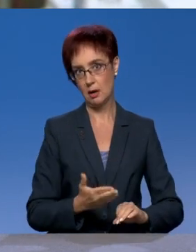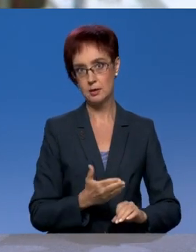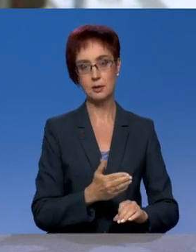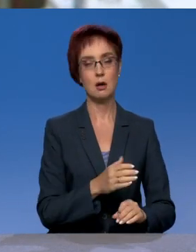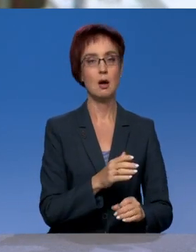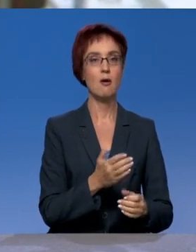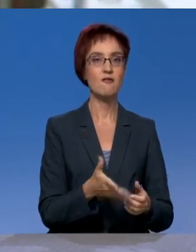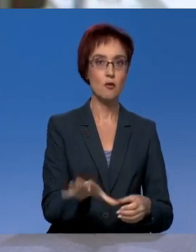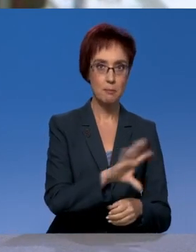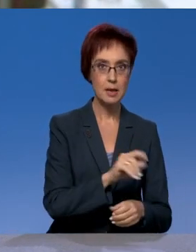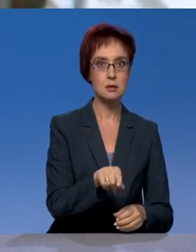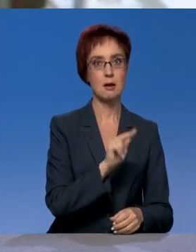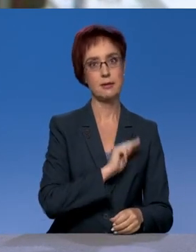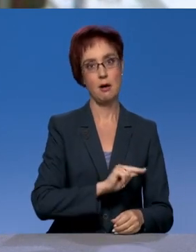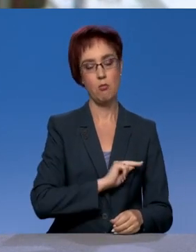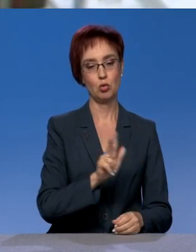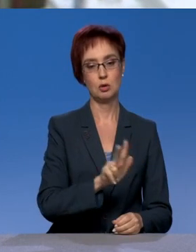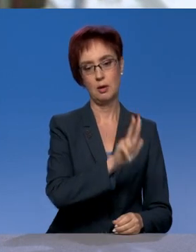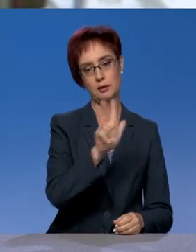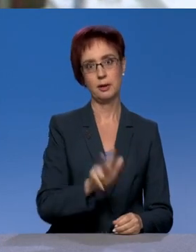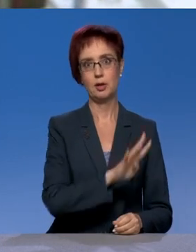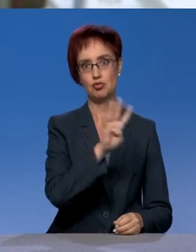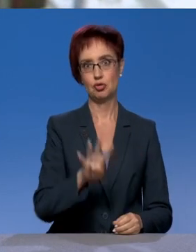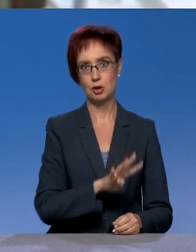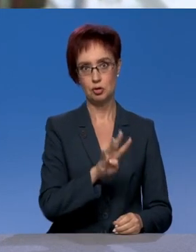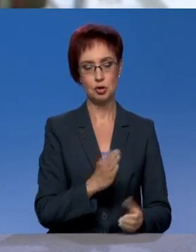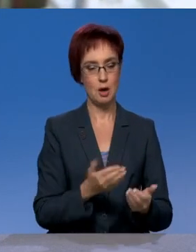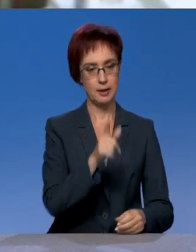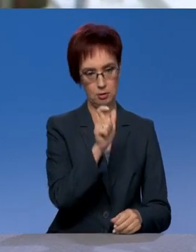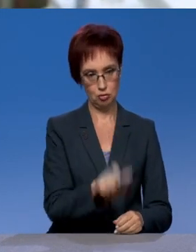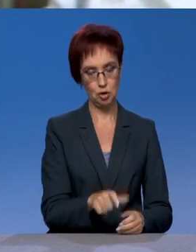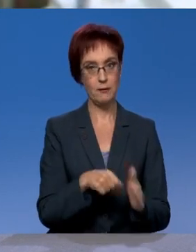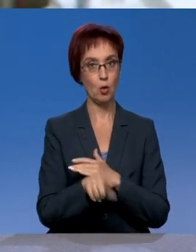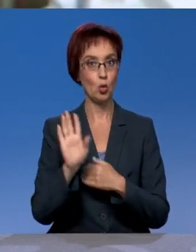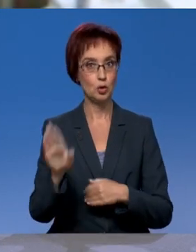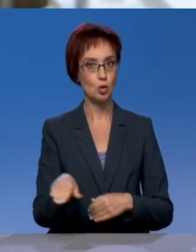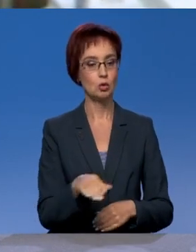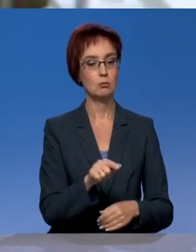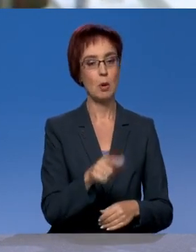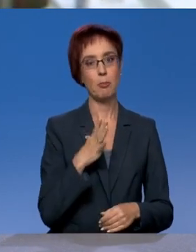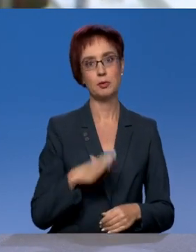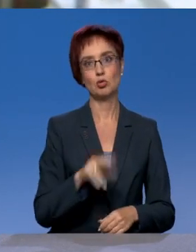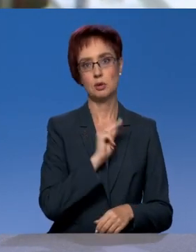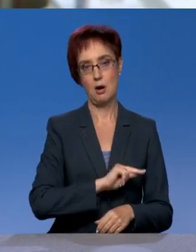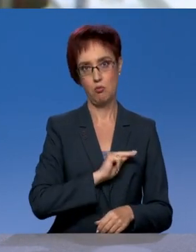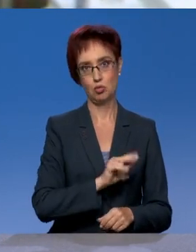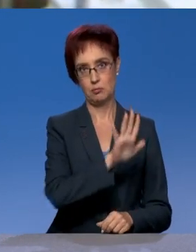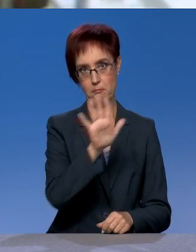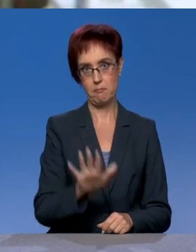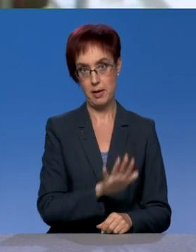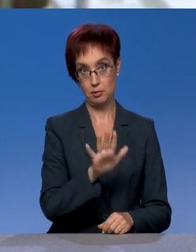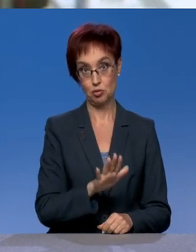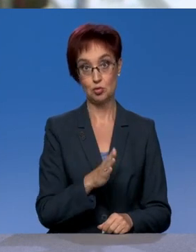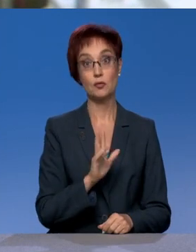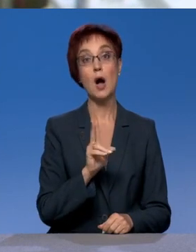выполнять. Как в сказке. Да. И как он потом придет в этот коллектив, как они на него будут смотреть. Таких примеров очень много. С